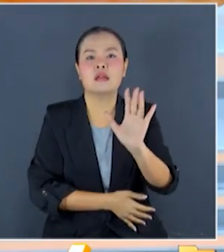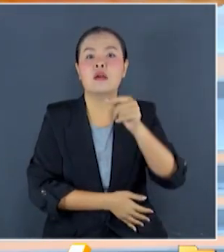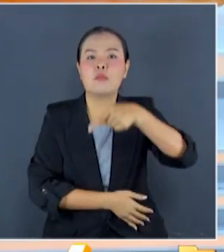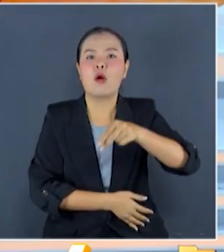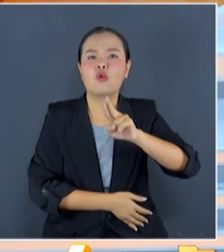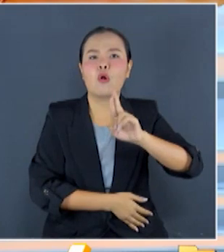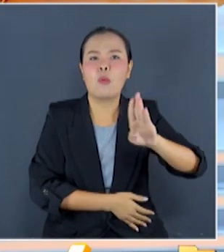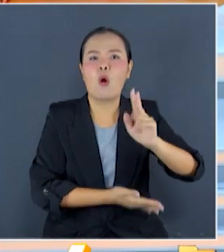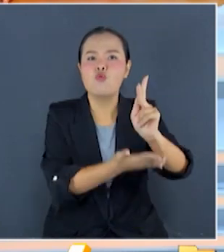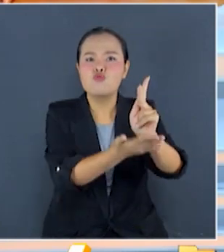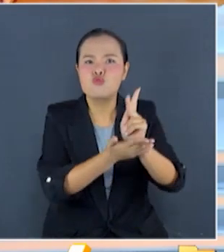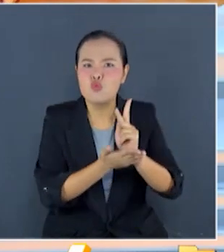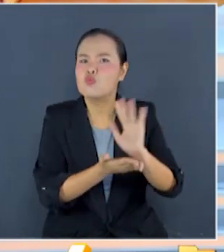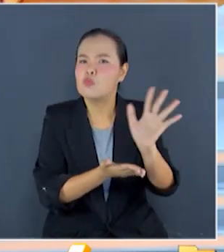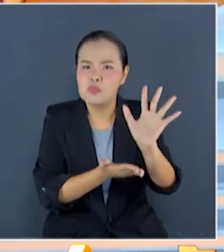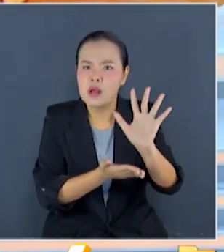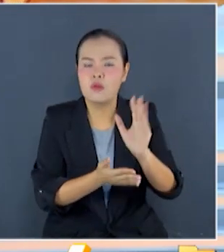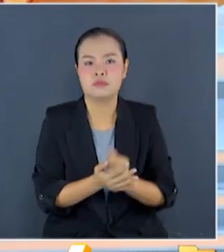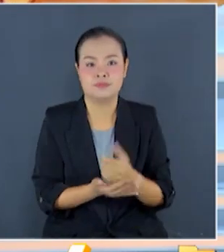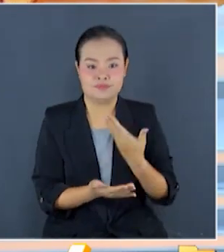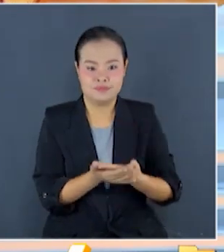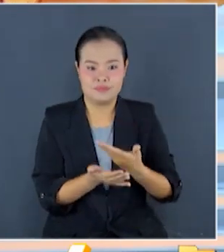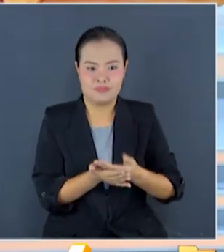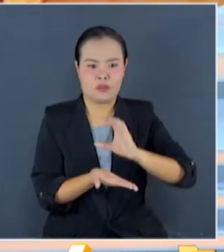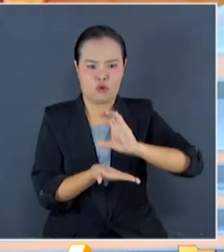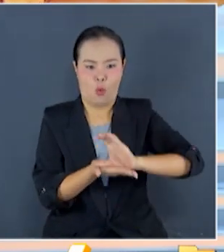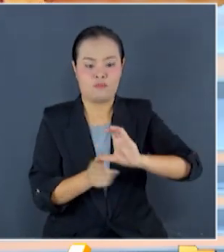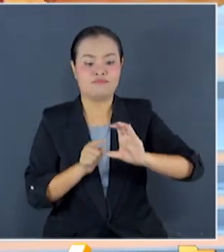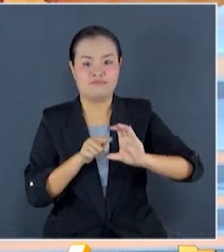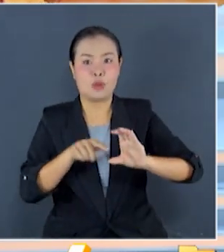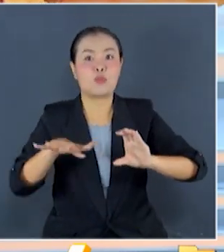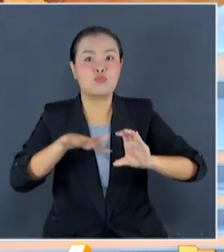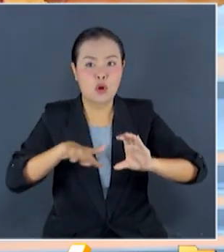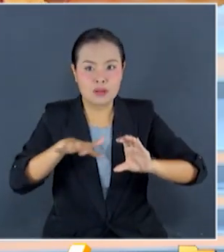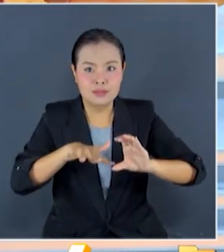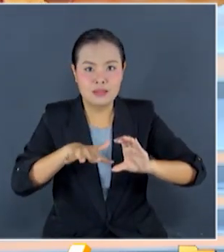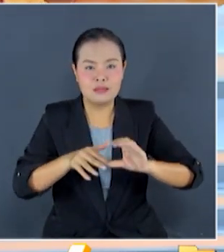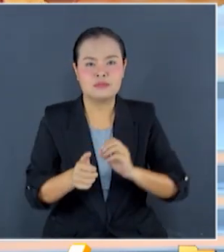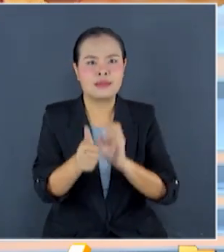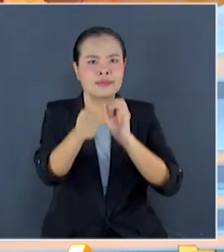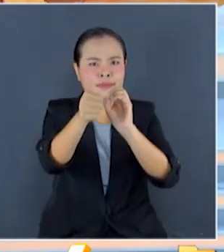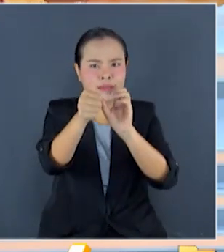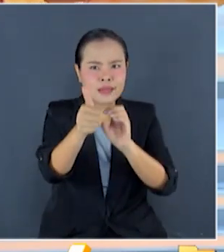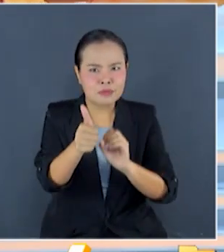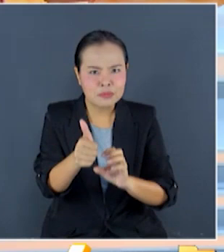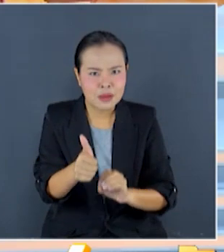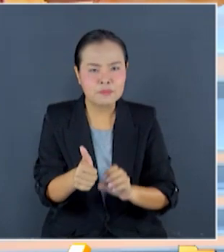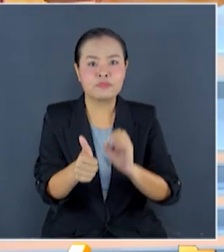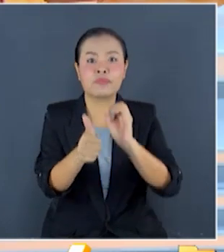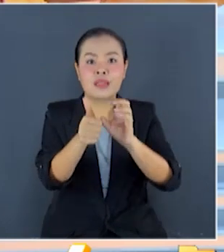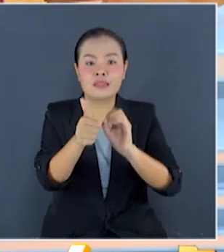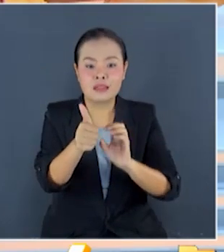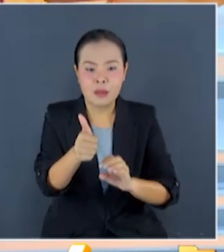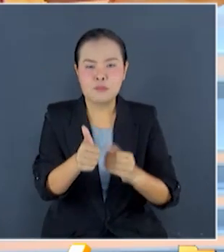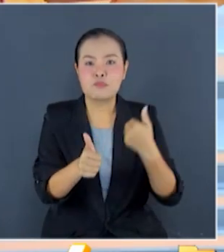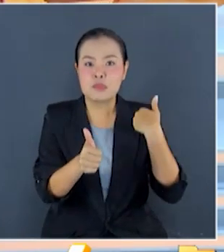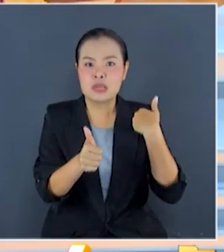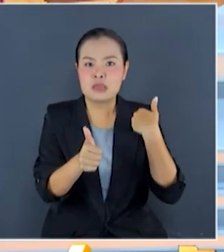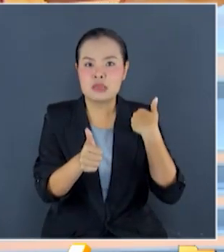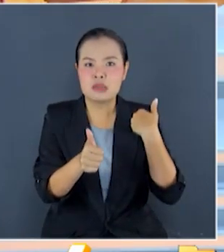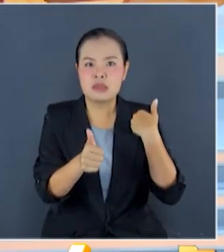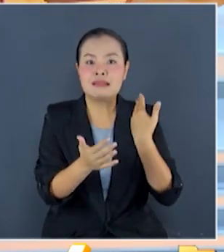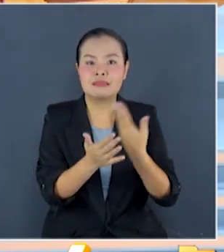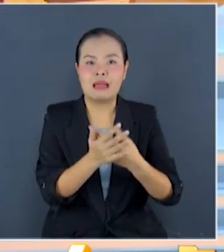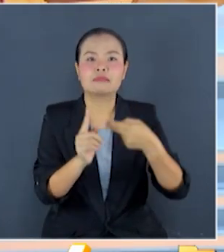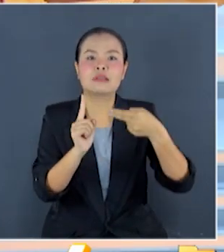บ.เงินกู ้ ควรจะใช้งบประมาณปกตินี่คือประมาณหลายๆข้อที่เมื่อวานนี้ปปช.แถลงออกมาว่ามีข้อเสนอกับดิจิตอลว